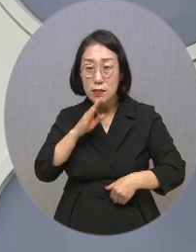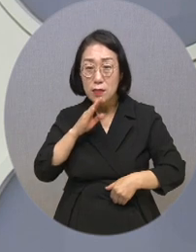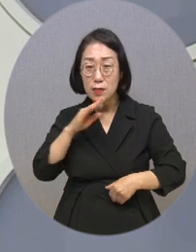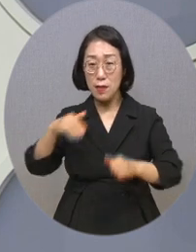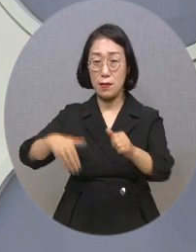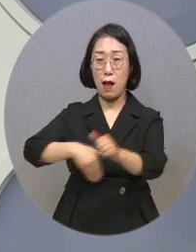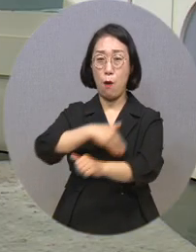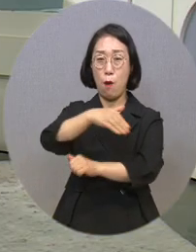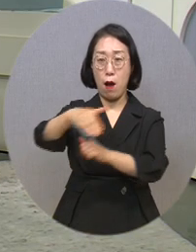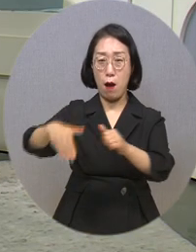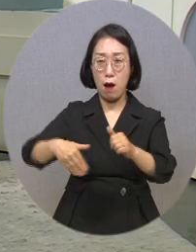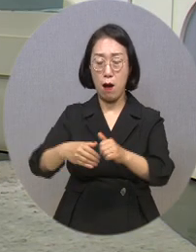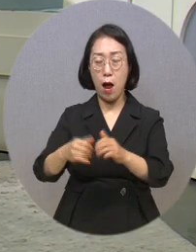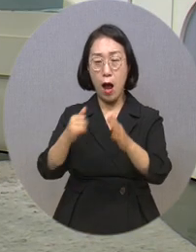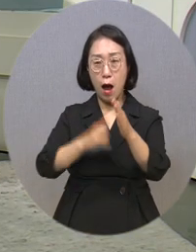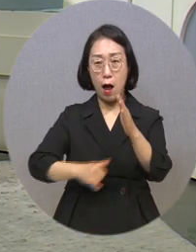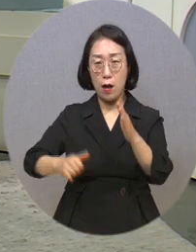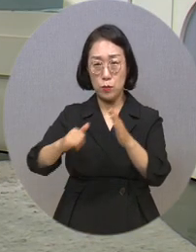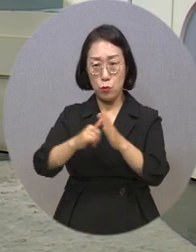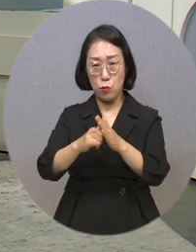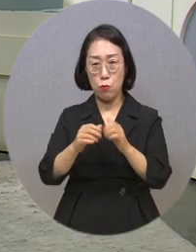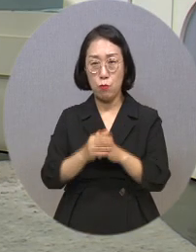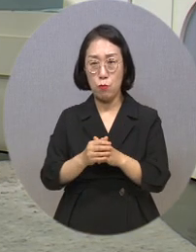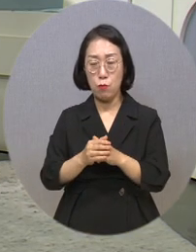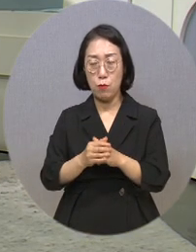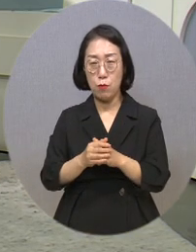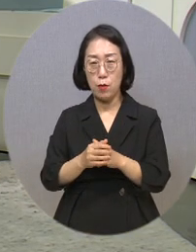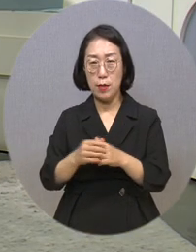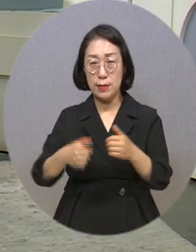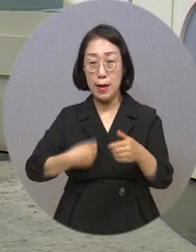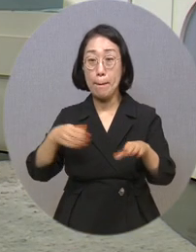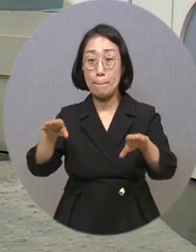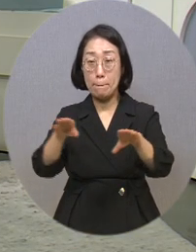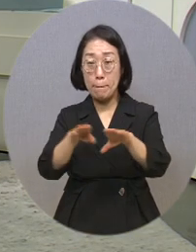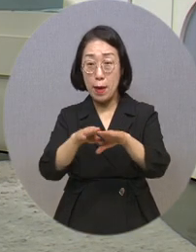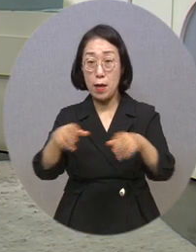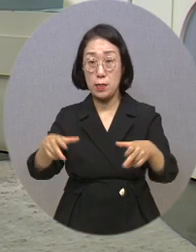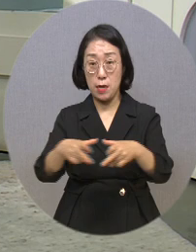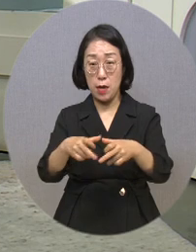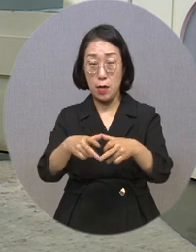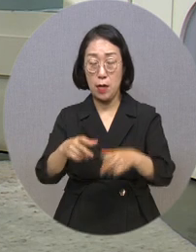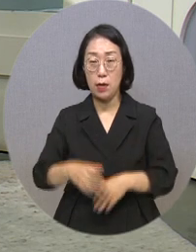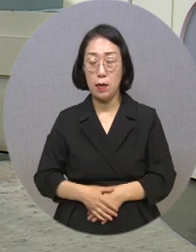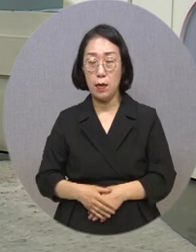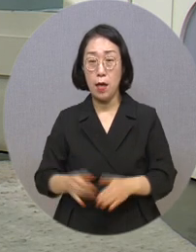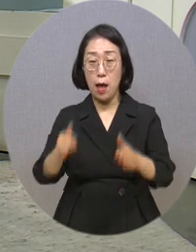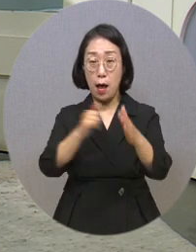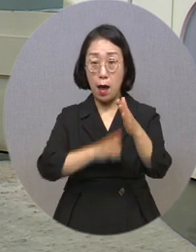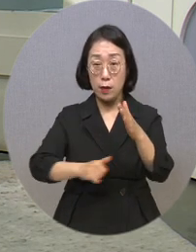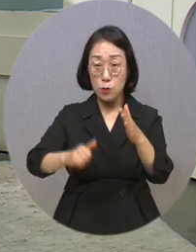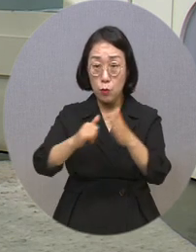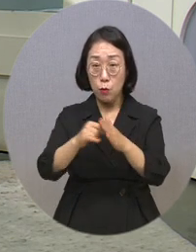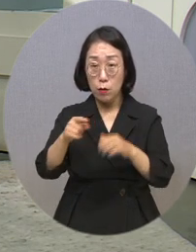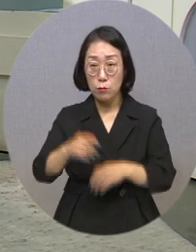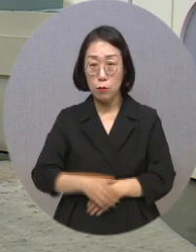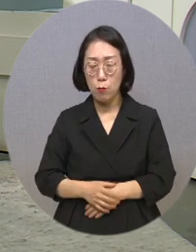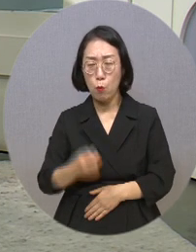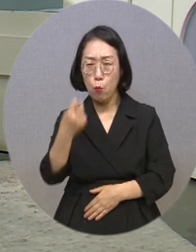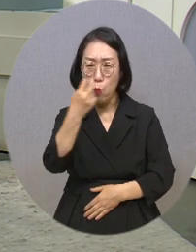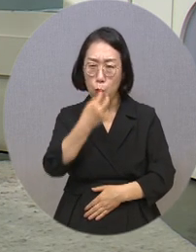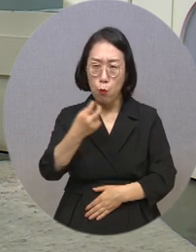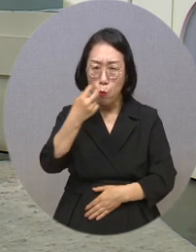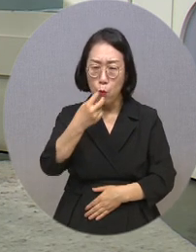그 가정에서 자폐성 장애인이 좀 제일 어려운 장애 중에 하나라서 그 가정에 있는 그런 사람들을